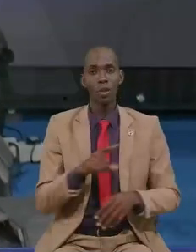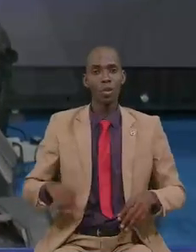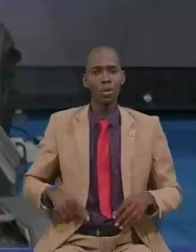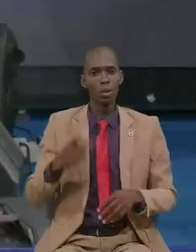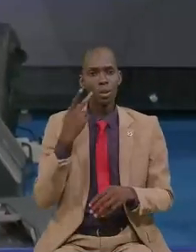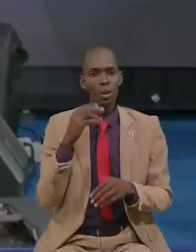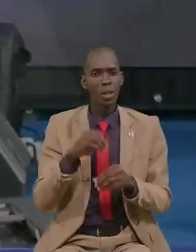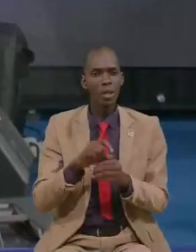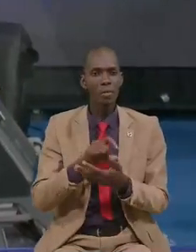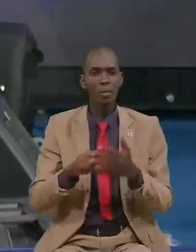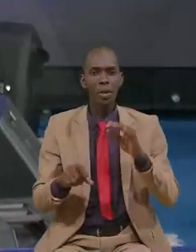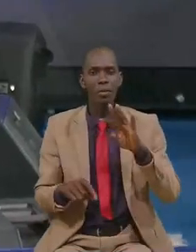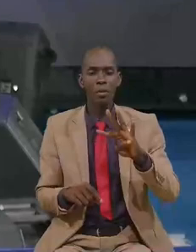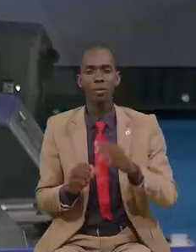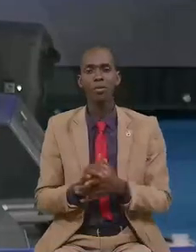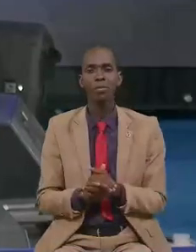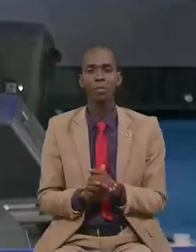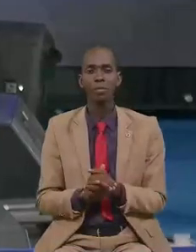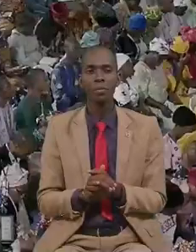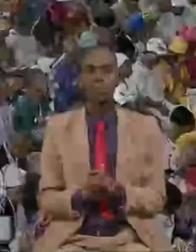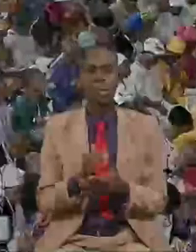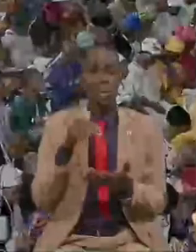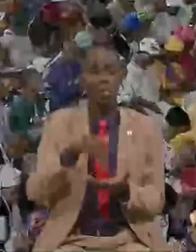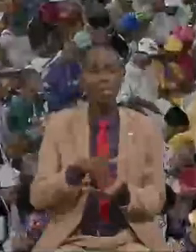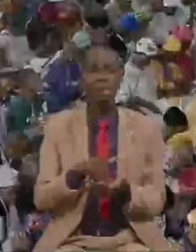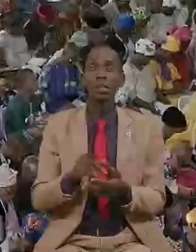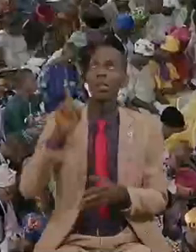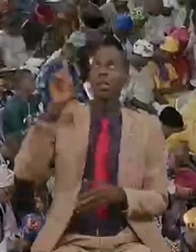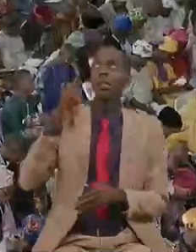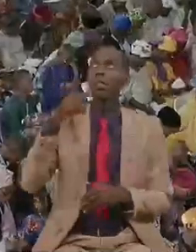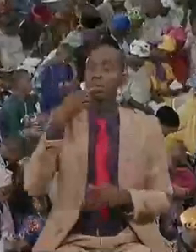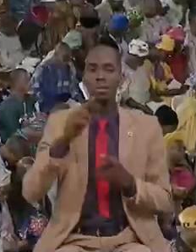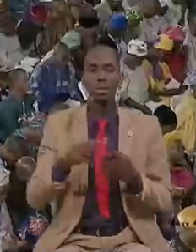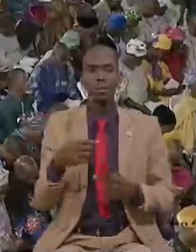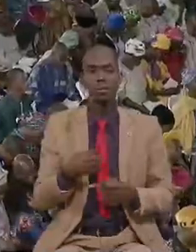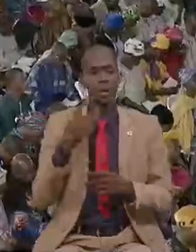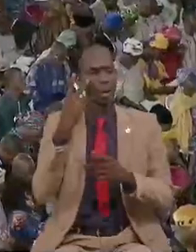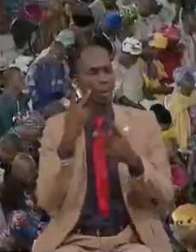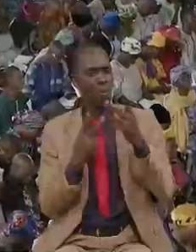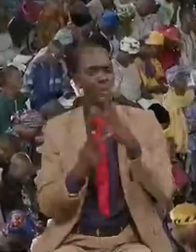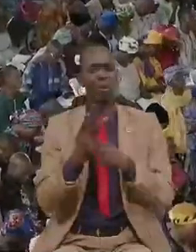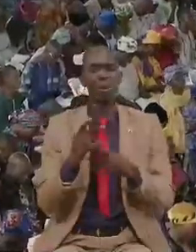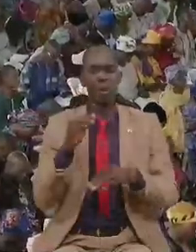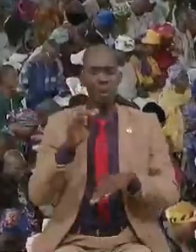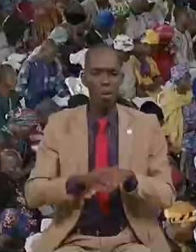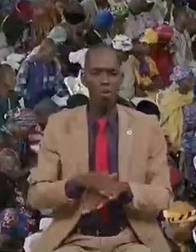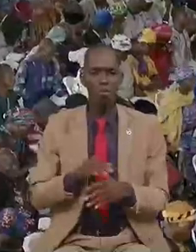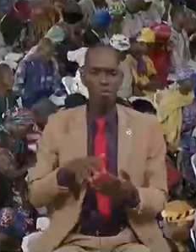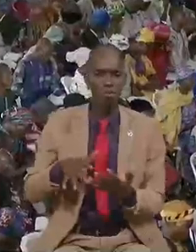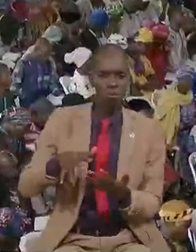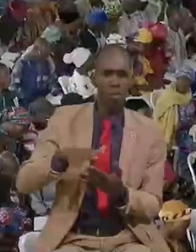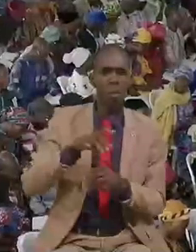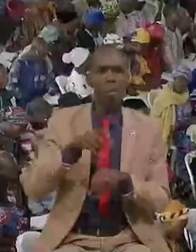Verset 4. Dans le verset 4, il dit, « Il me dit, prophétise. » Sur ces eaux